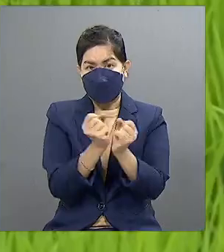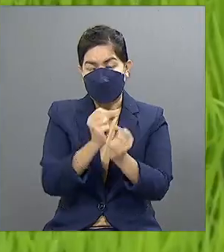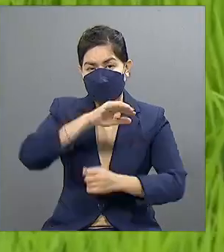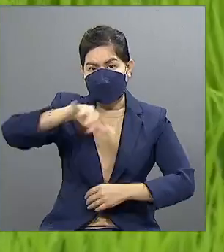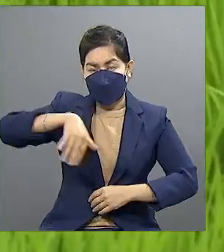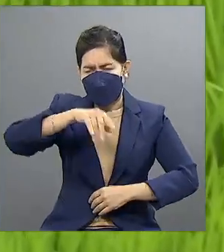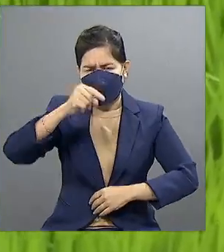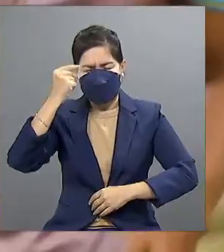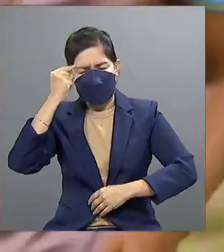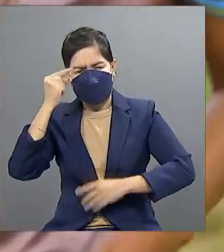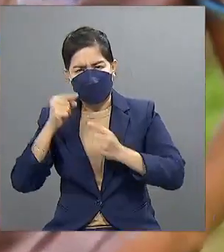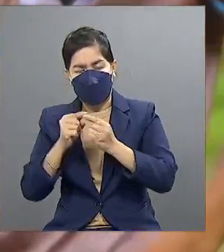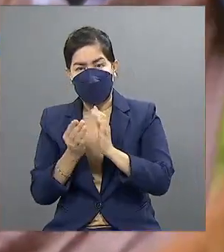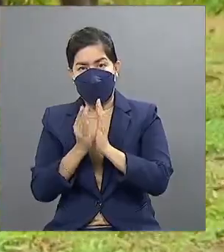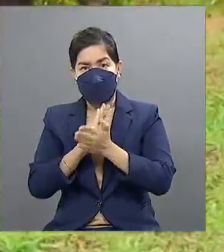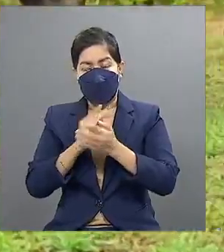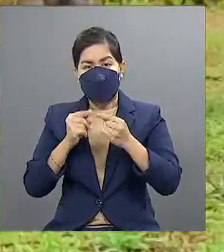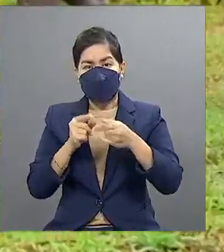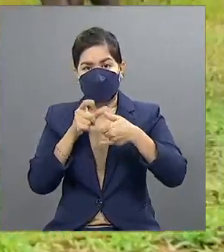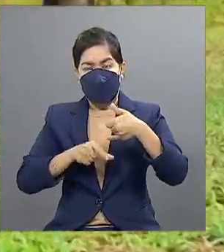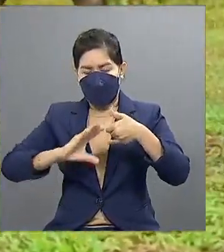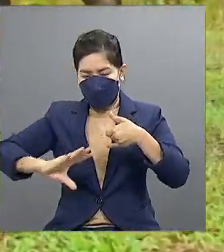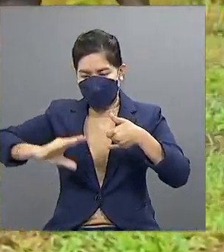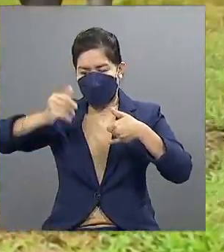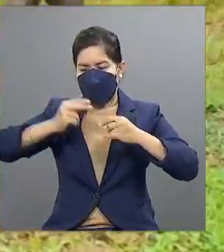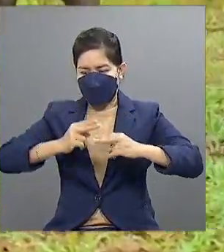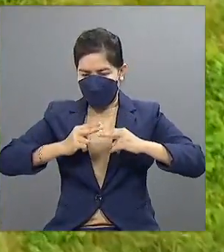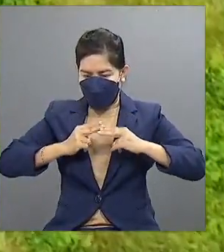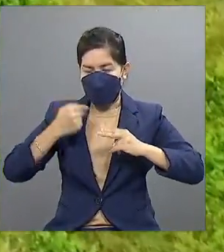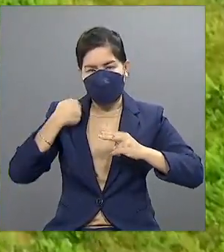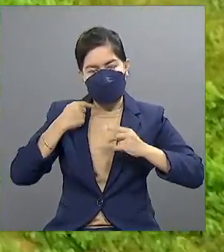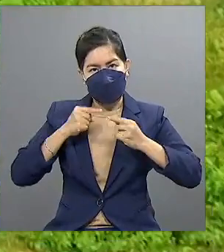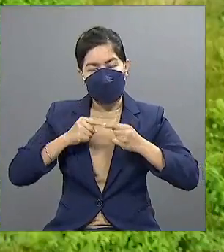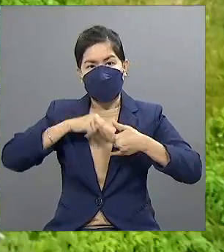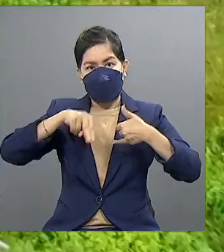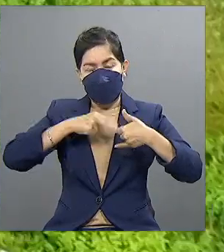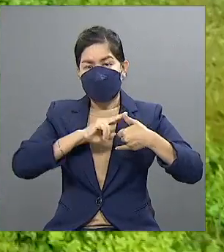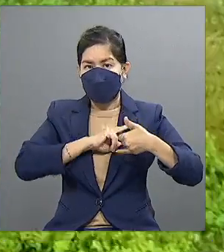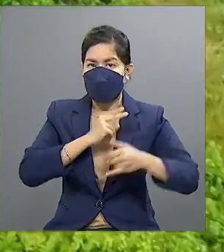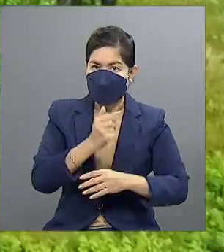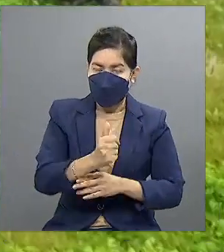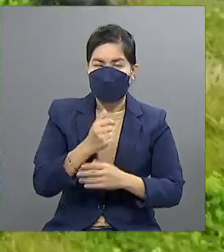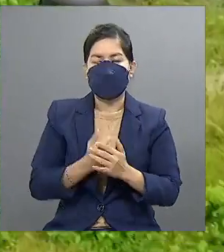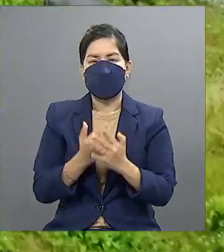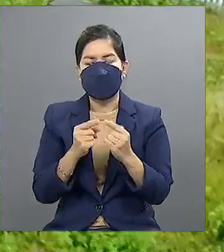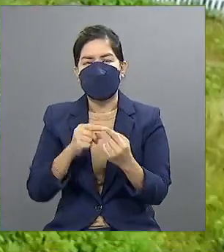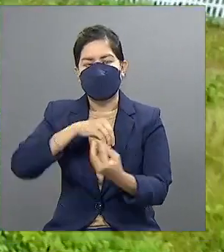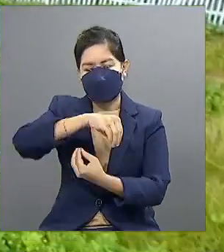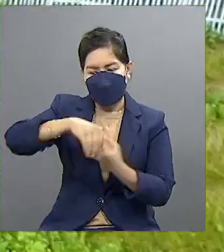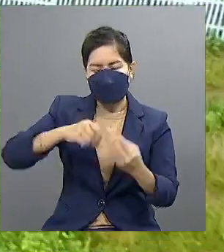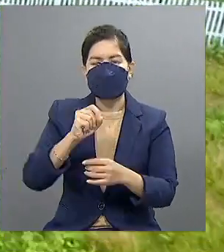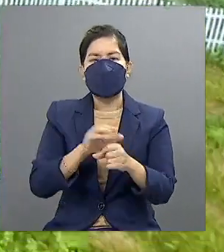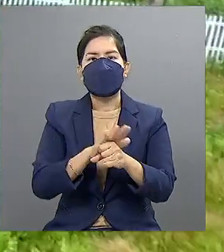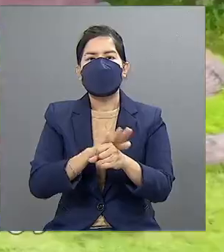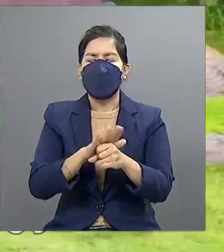อยู่ได้ด้วยตนเองพึ่งพาตนเองไม่เบียดบังสังคมนะครับพออยู่พอกินรู้จักทำรู้จักเก็บรู้